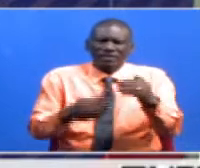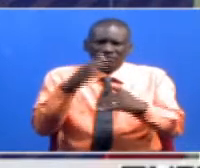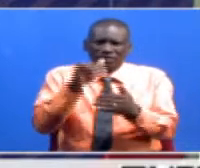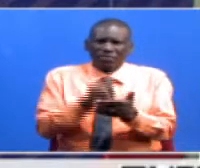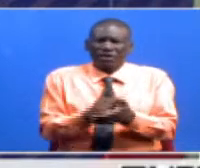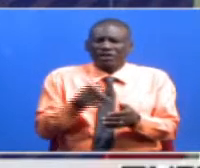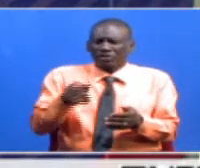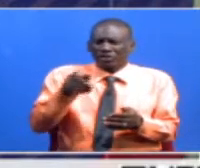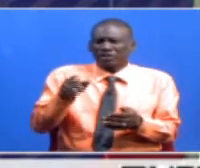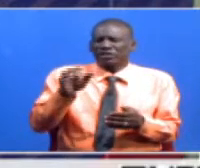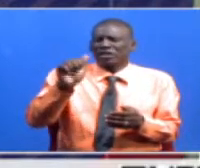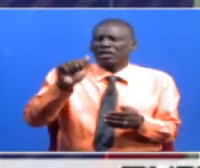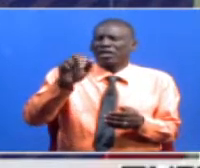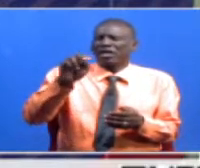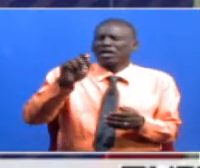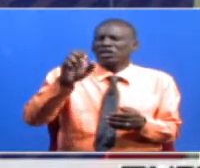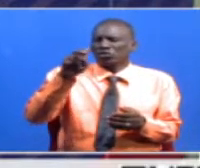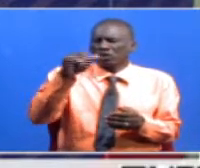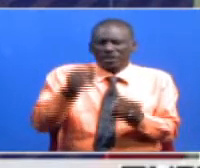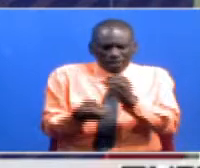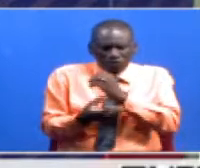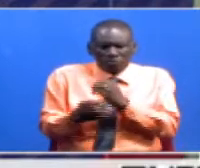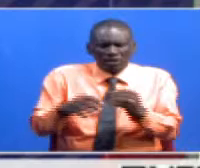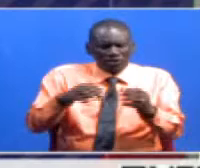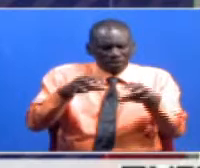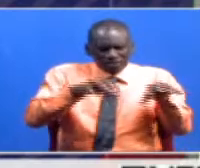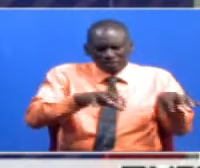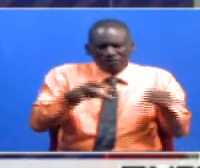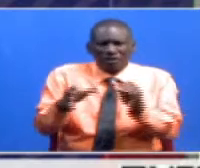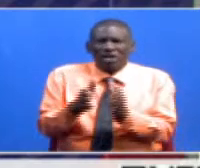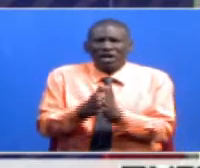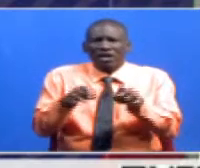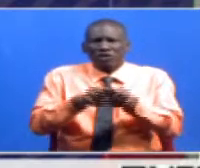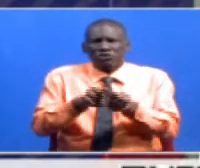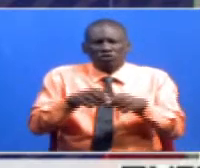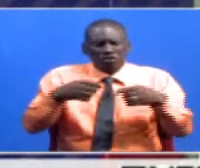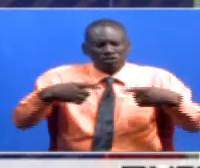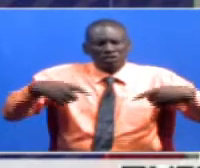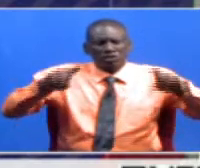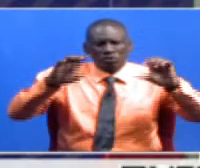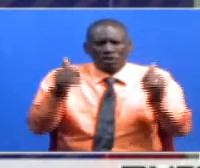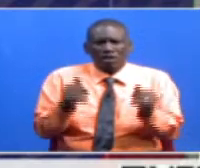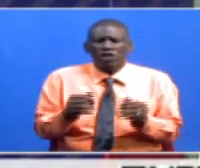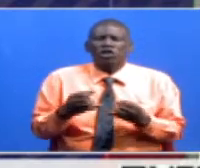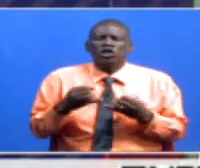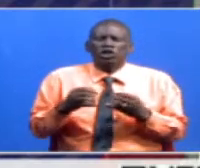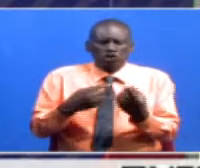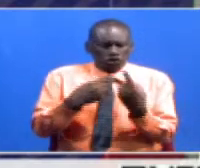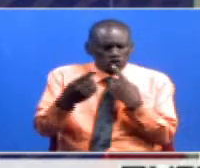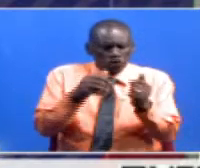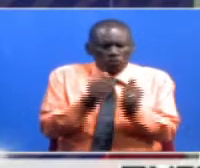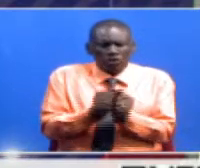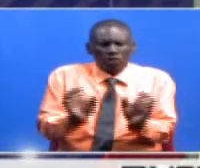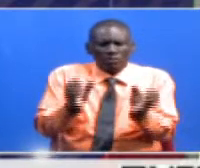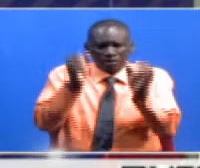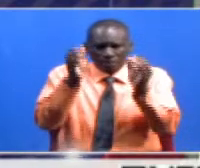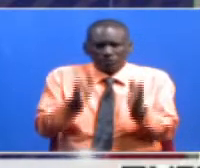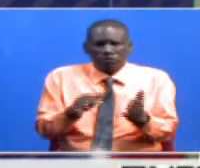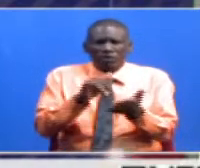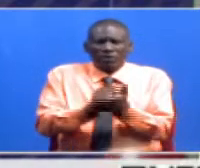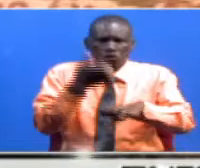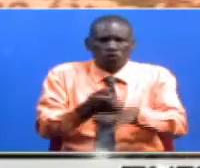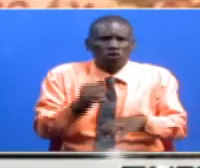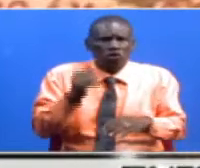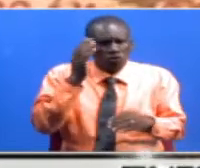anasimulia hadithi yake ya machungu na mwishowe kaibuka mshindi. Alimjuza mwanahabari wetu Martin Kwangu kwamba sasa